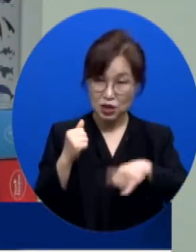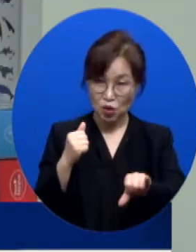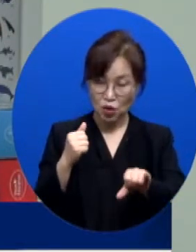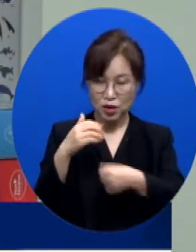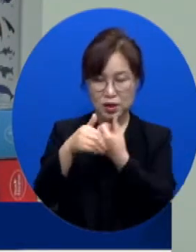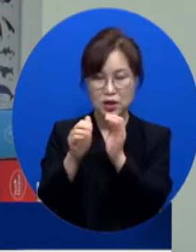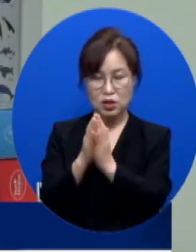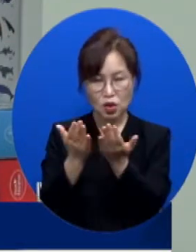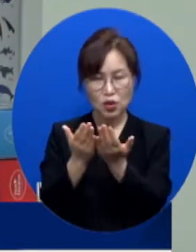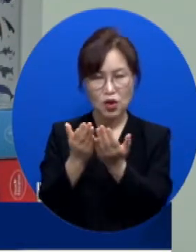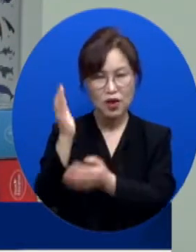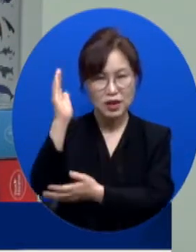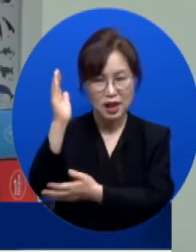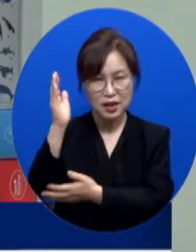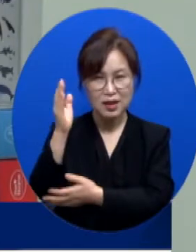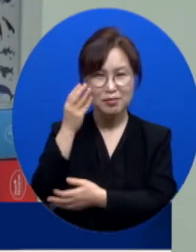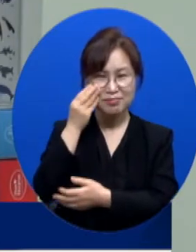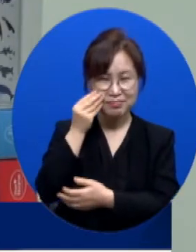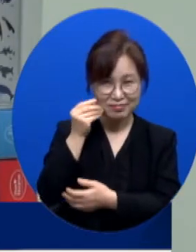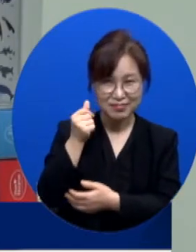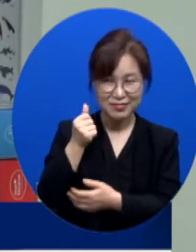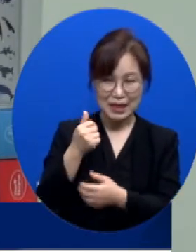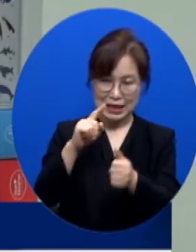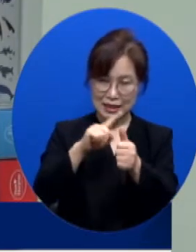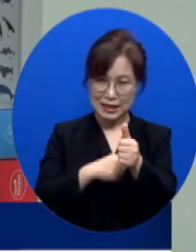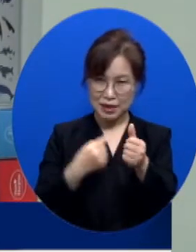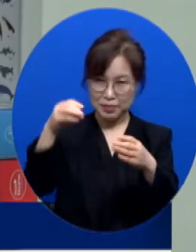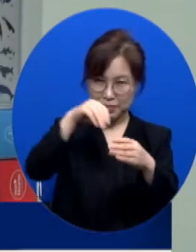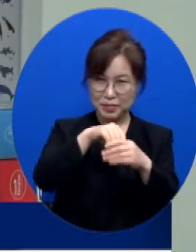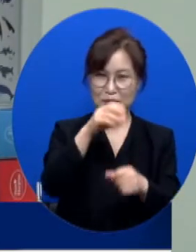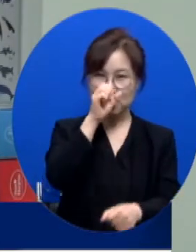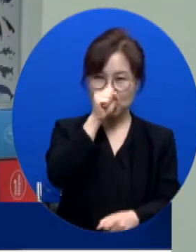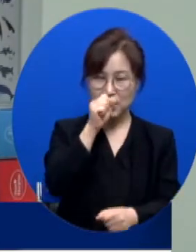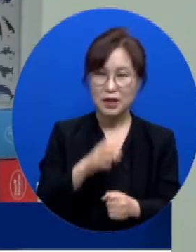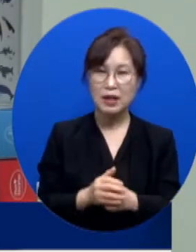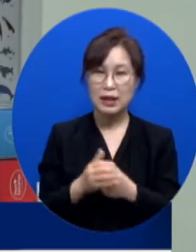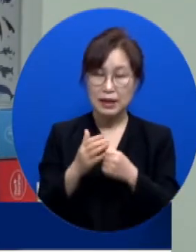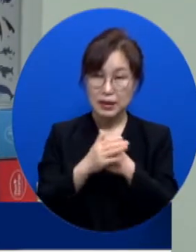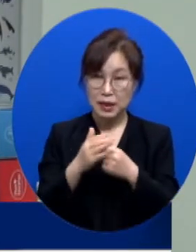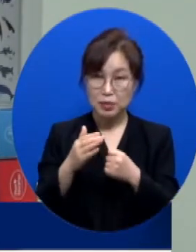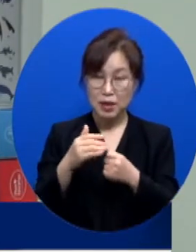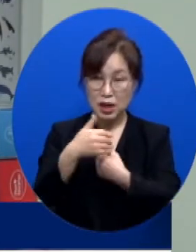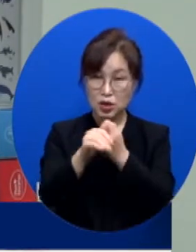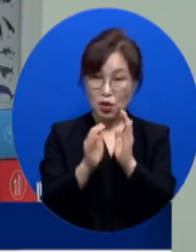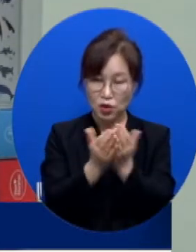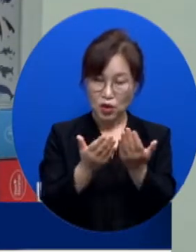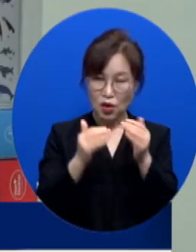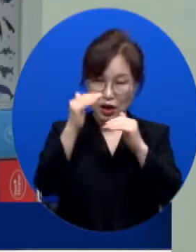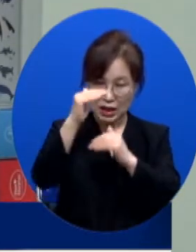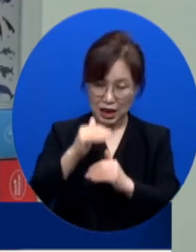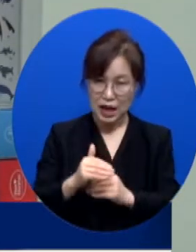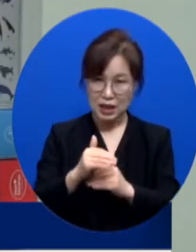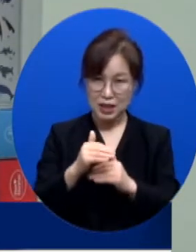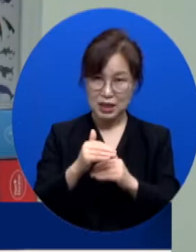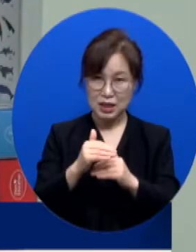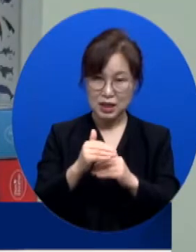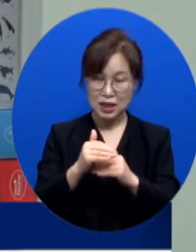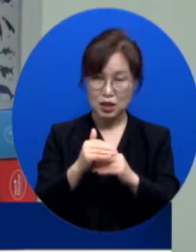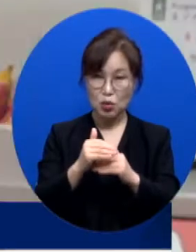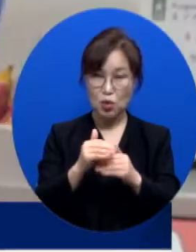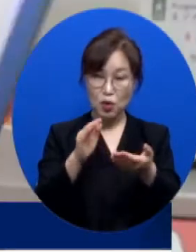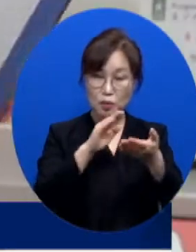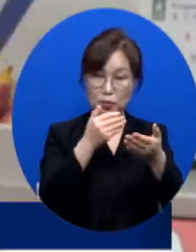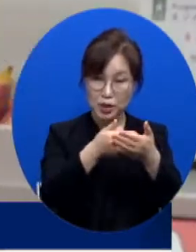좀 친숙했으면 좋겠다라는 생각에서 성경 이야기를 주제로 해서 창의 미술의 개념을 그대로